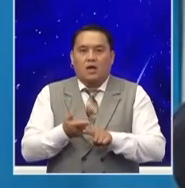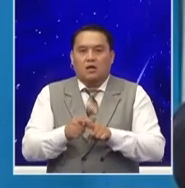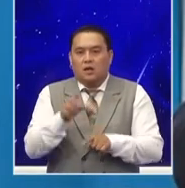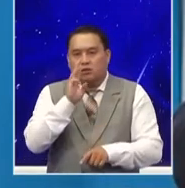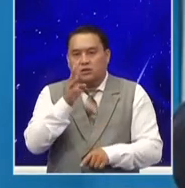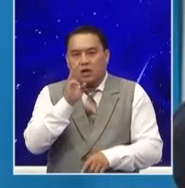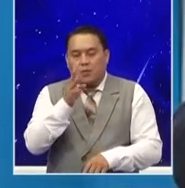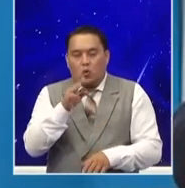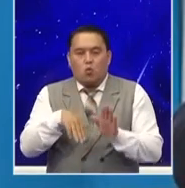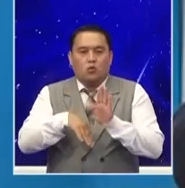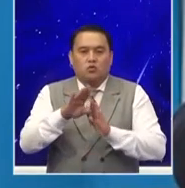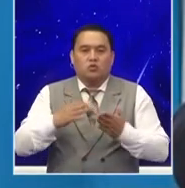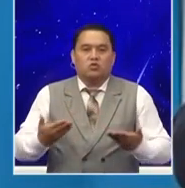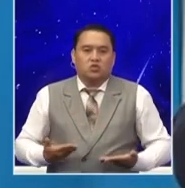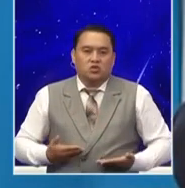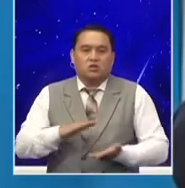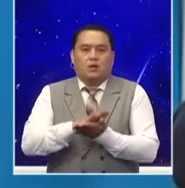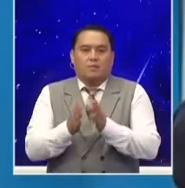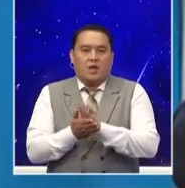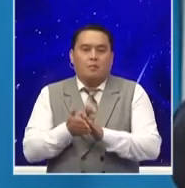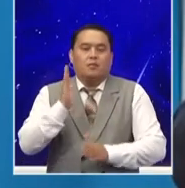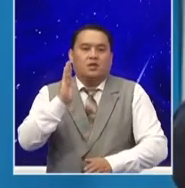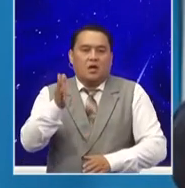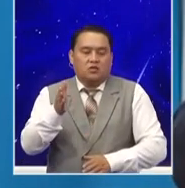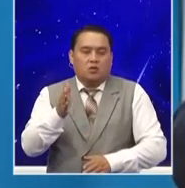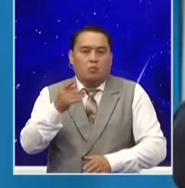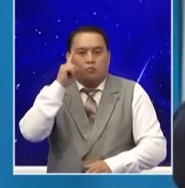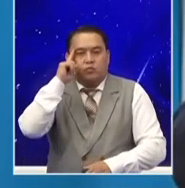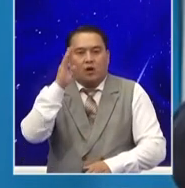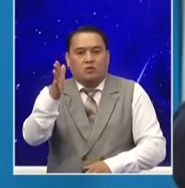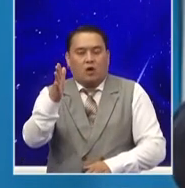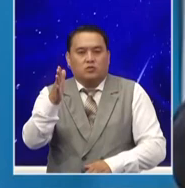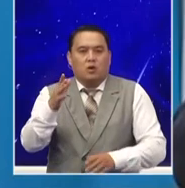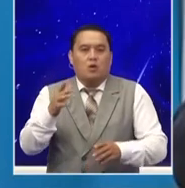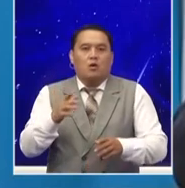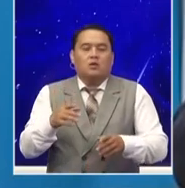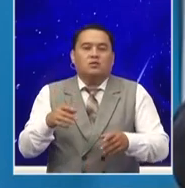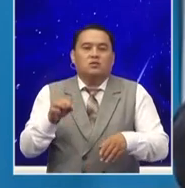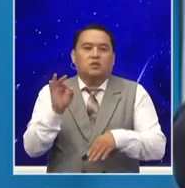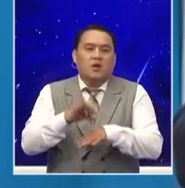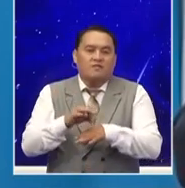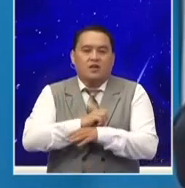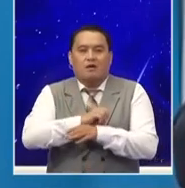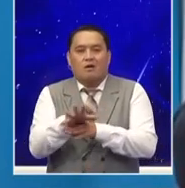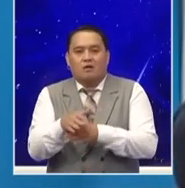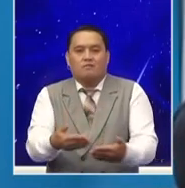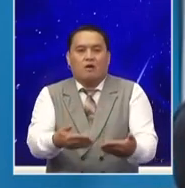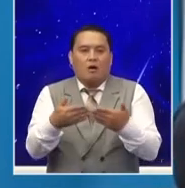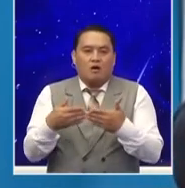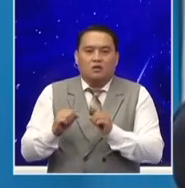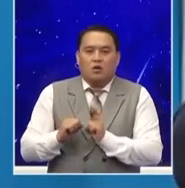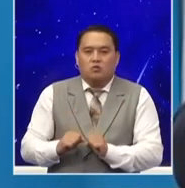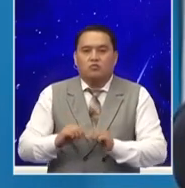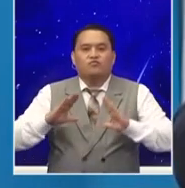заработки, это улучшение жизни. Также предстоит проанализировать проблему борьбы с пандемией и подготовиться